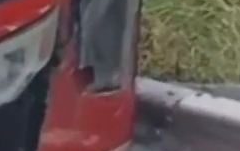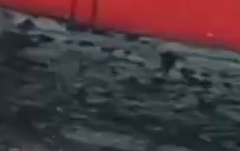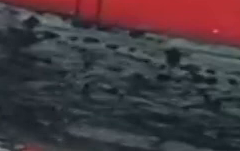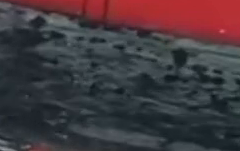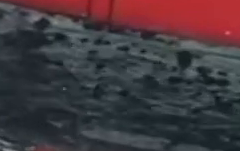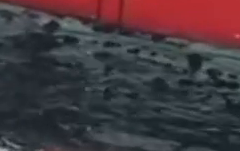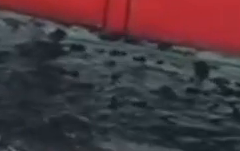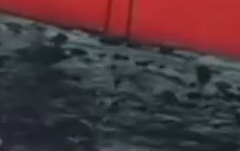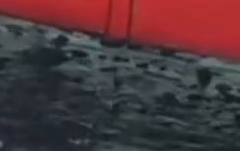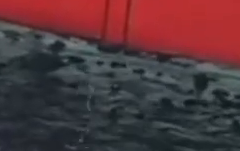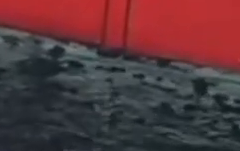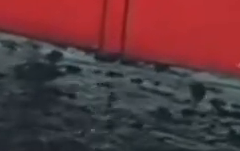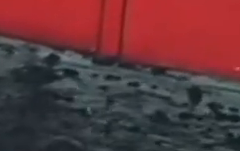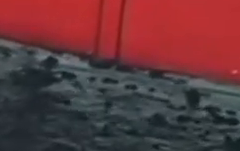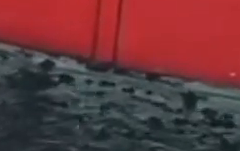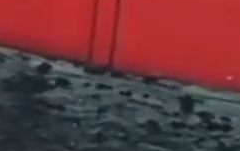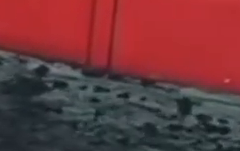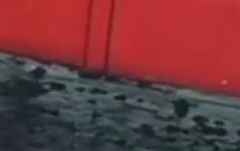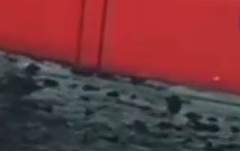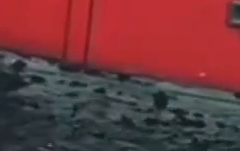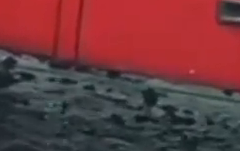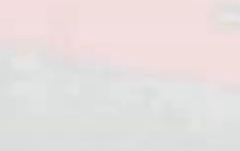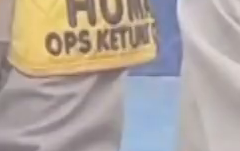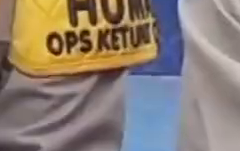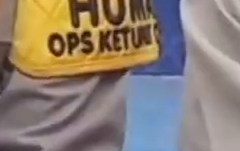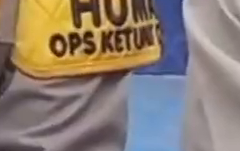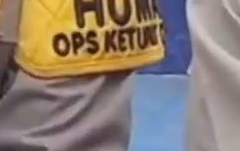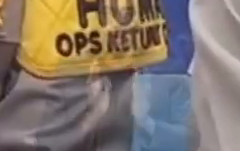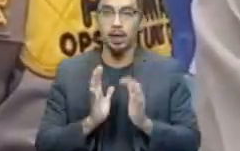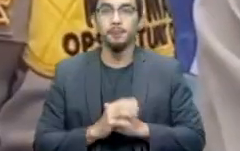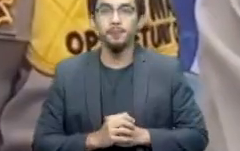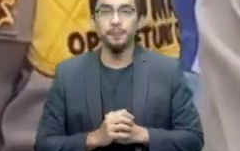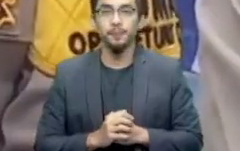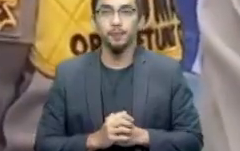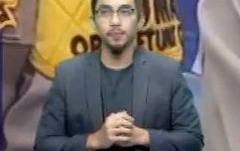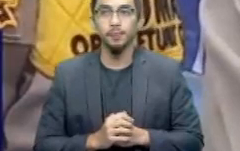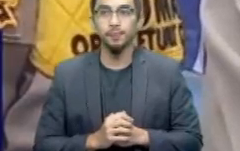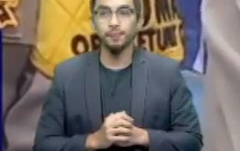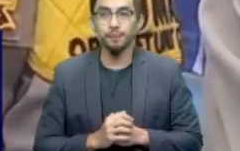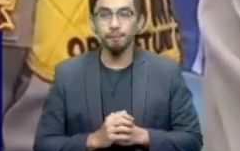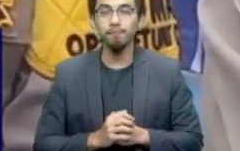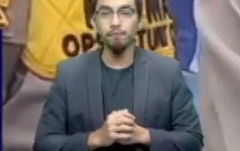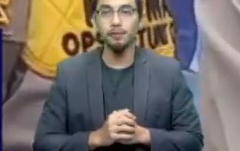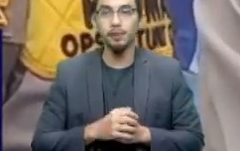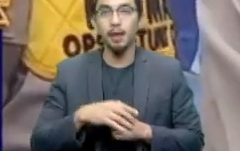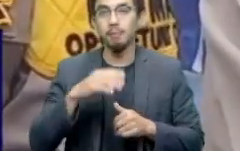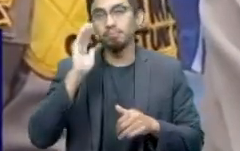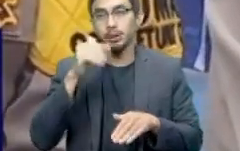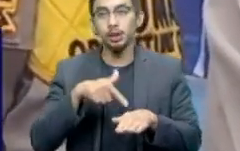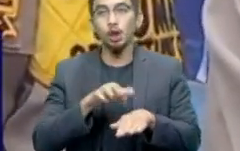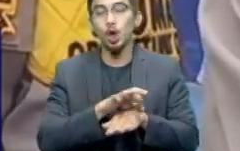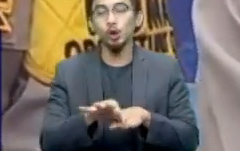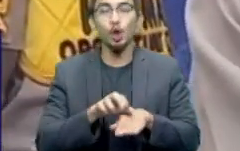kebakaran ini. Sopir menyelamatkan diri sebelum kebakaran membesar. Kebetulan bis dalam keadaan kosong, tidak mengangkut penumpang